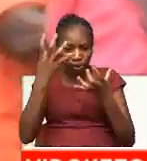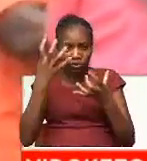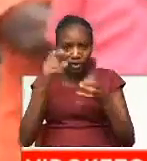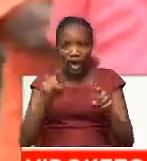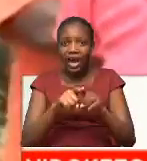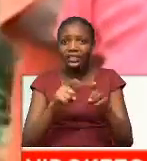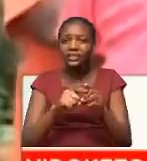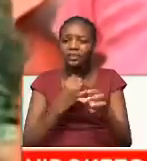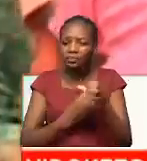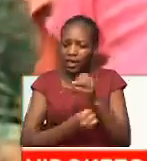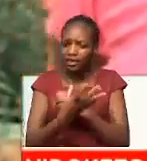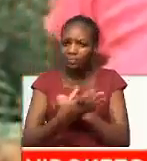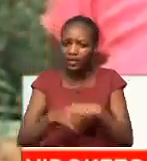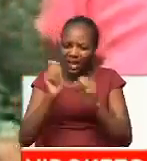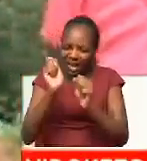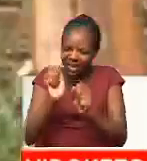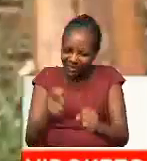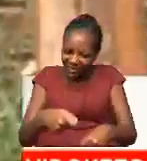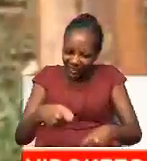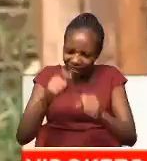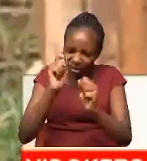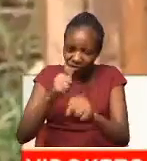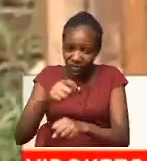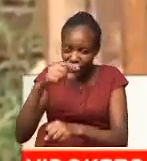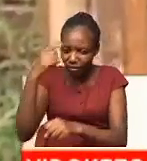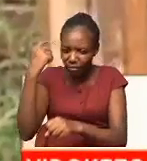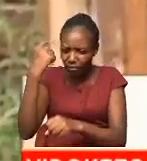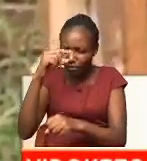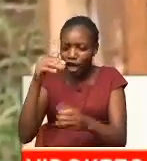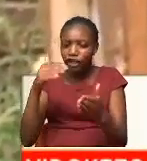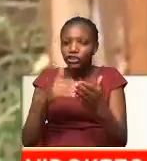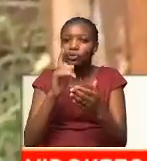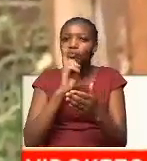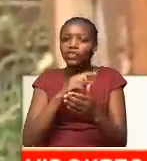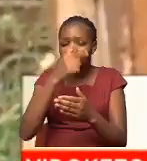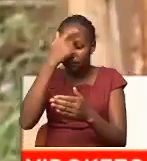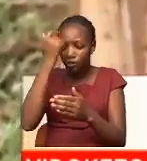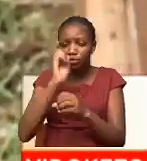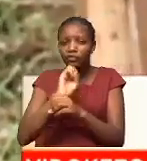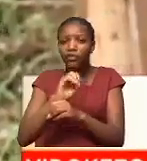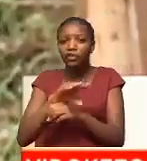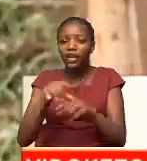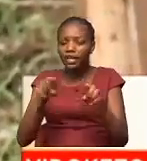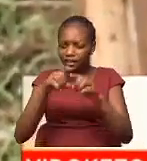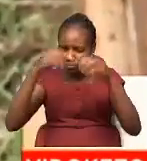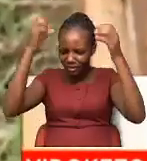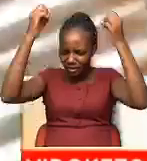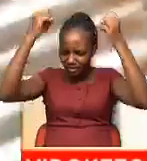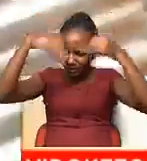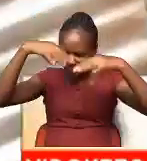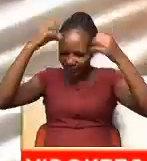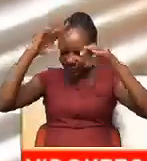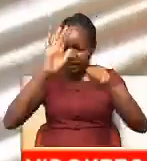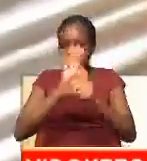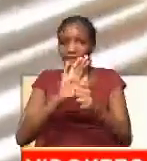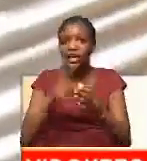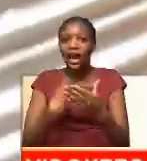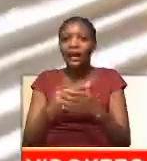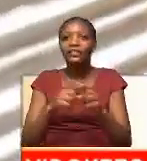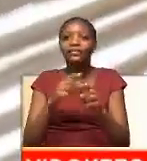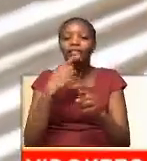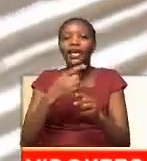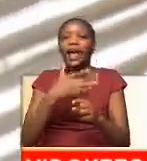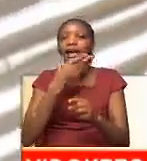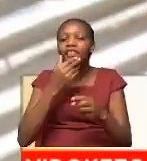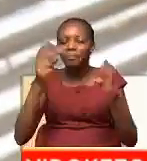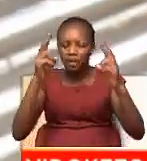na kukariri kuwa uchimbaji dhahabu ulikuwa umesimamishwa kutokana na virusi vya corona na mvua kubwa inaendelea kunyesha, huku akisema kwamba mwenda zake